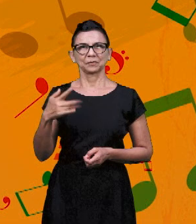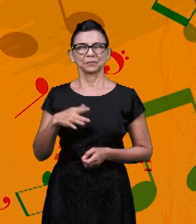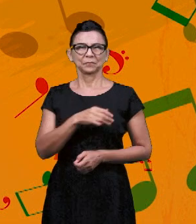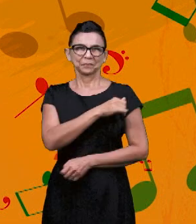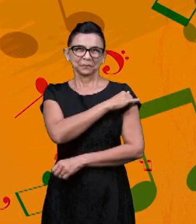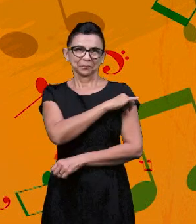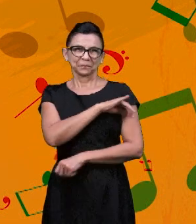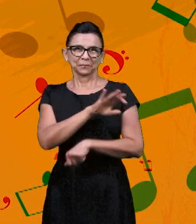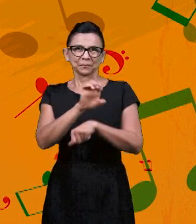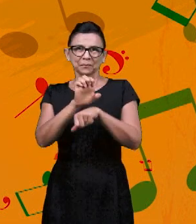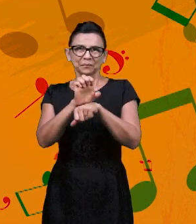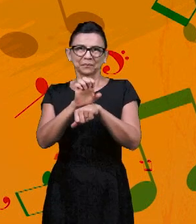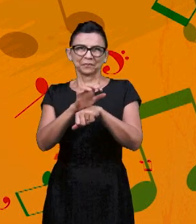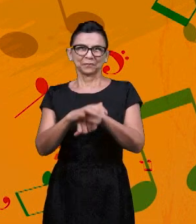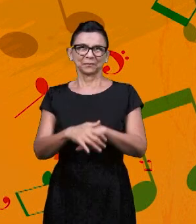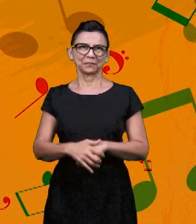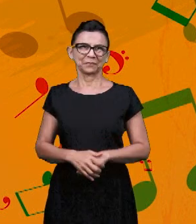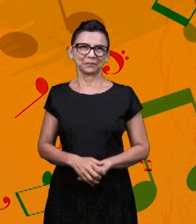Janeiro.